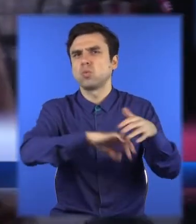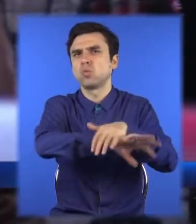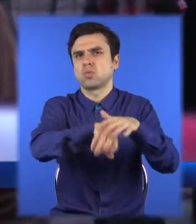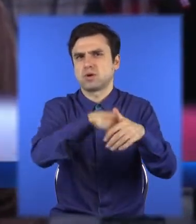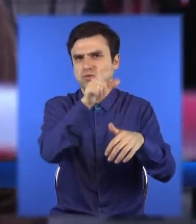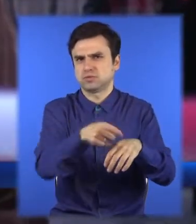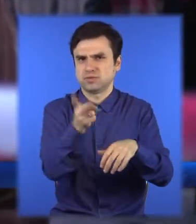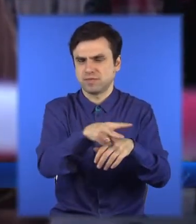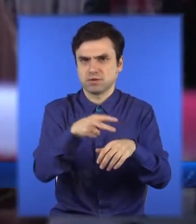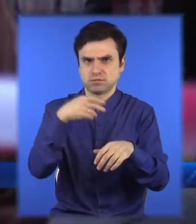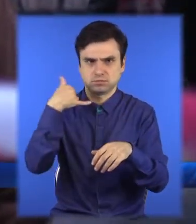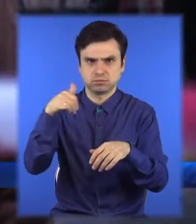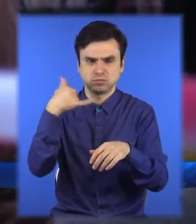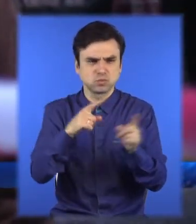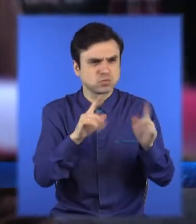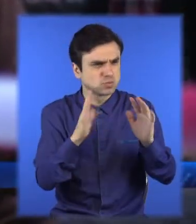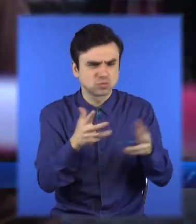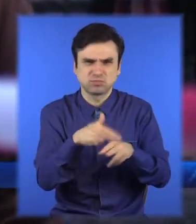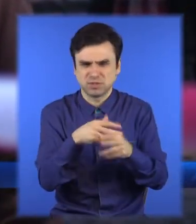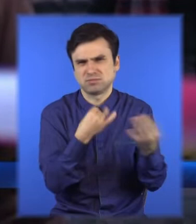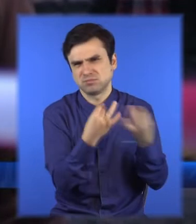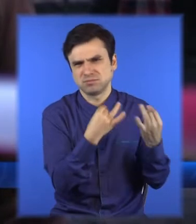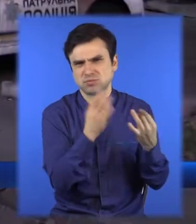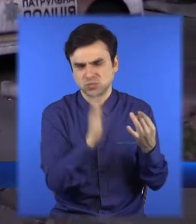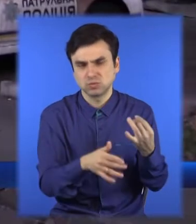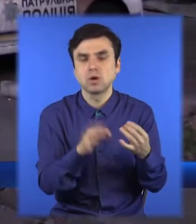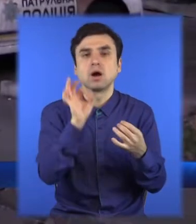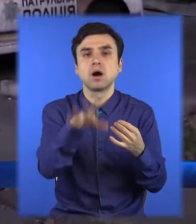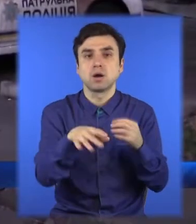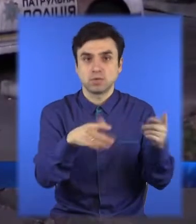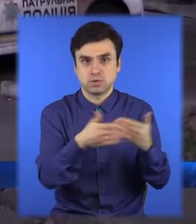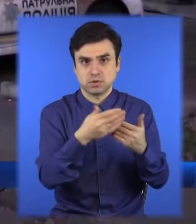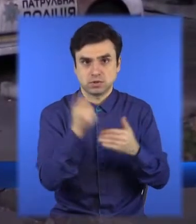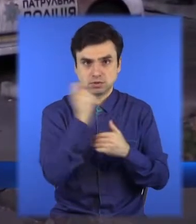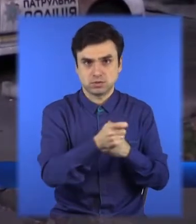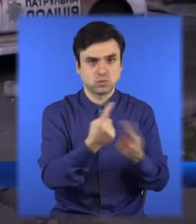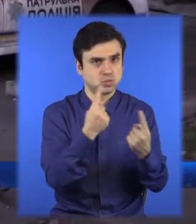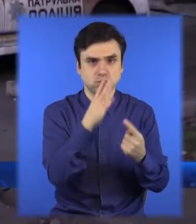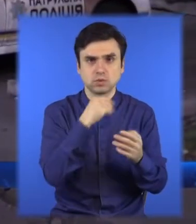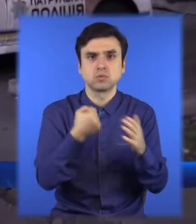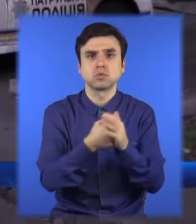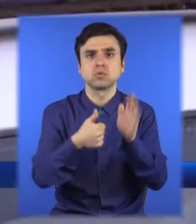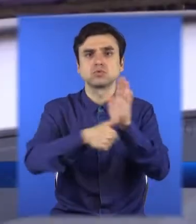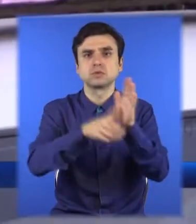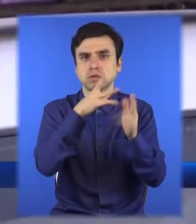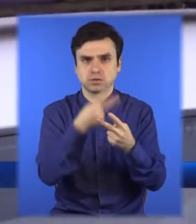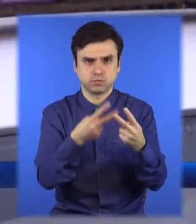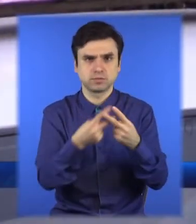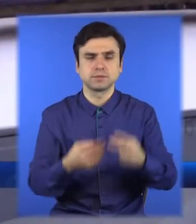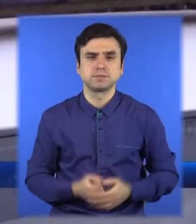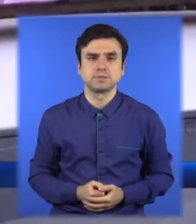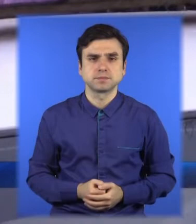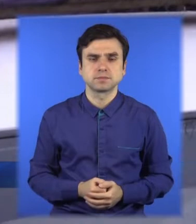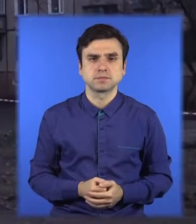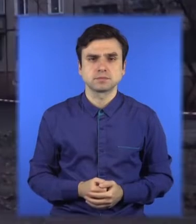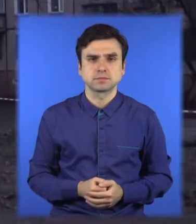правоохоронці. Зазначу, за подібні хибні виклики про мінування загрожує жорстке покарання – до 6 років позбавлення волі. Михайло